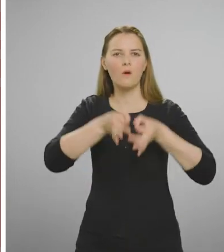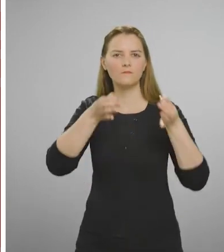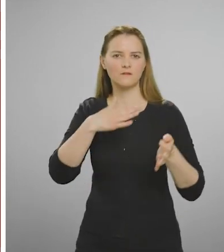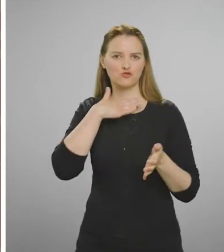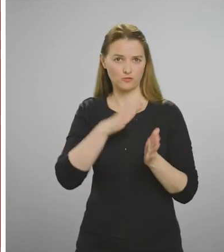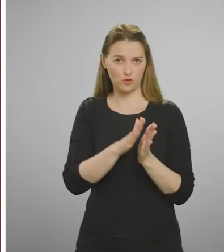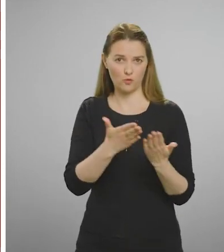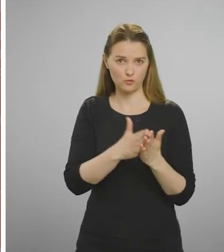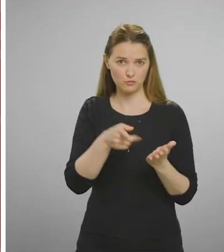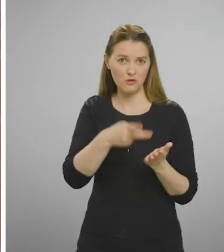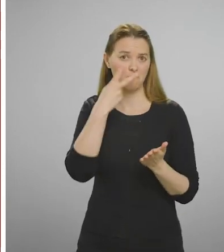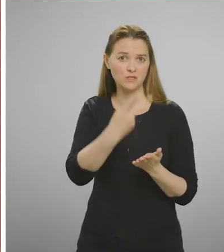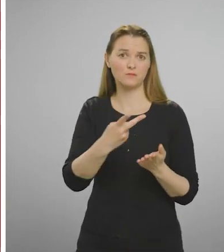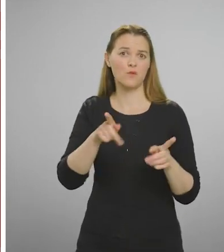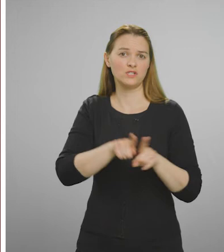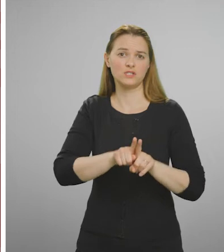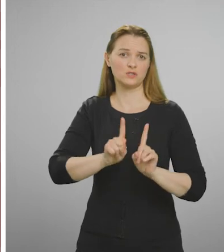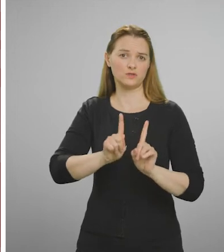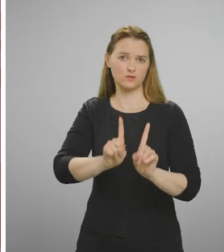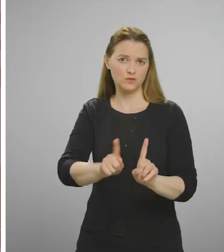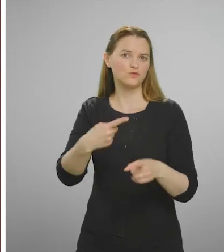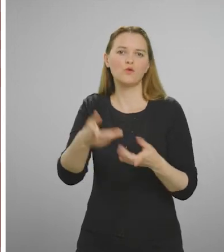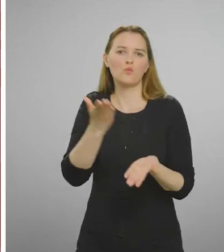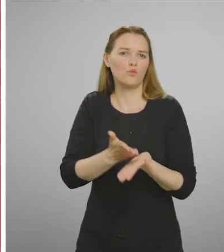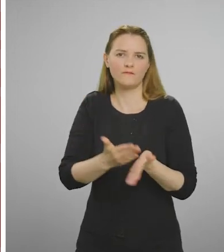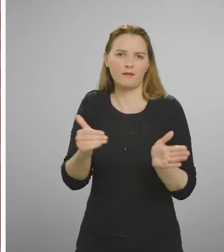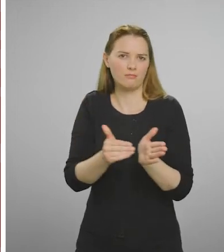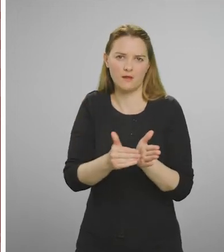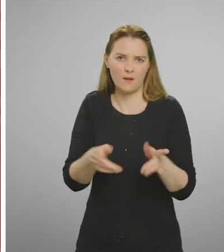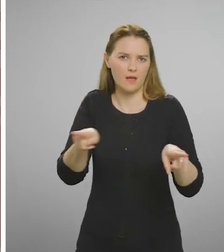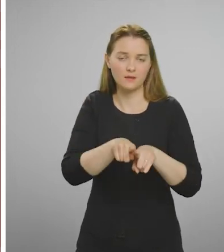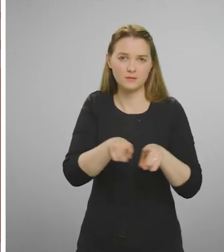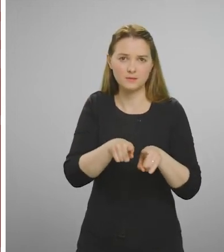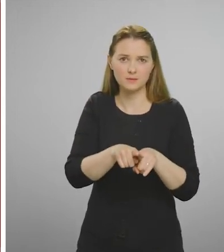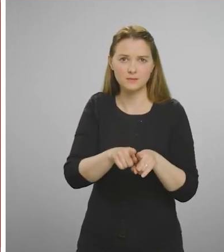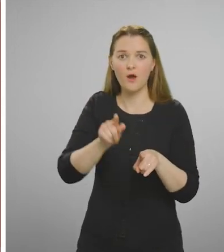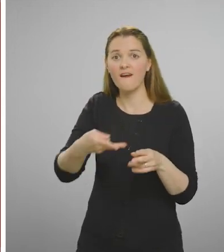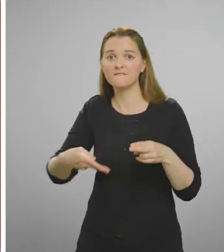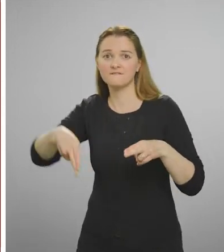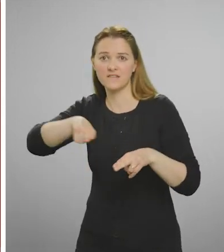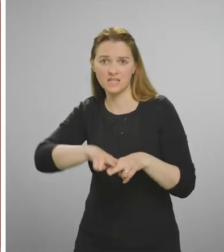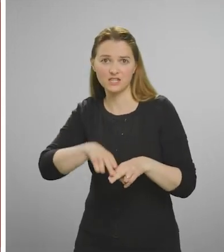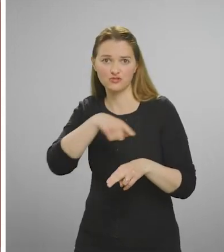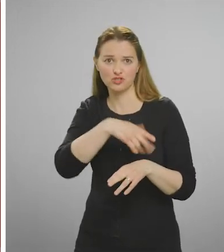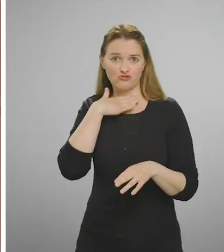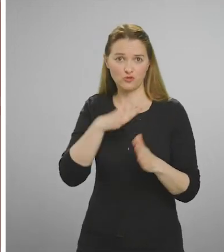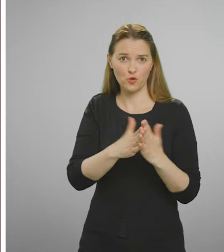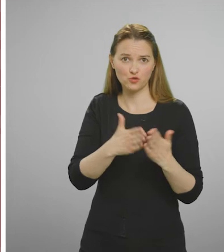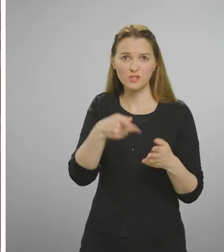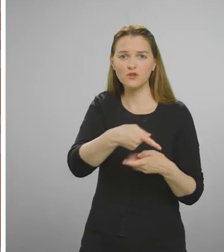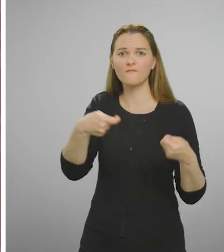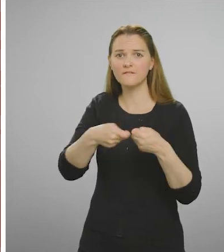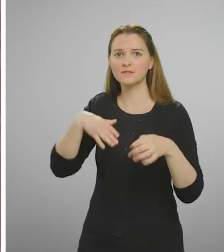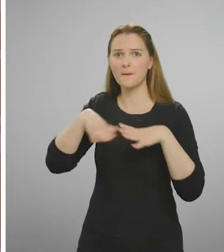udžbenika, vidljiva je konstanta u njihovoj produkciji, jer za njima postoji stalna potreba. Povećanje produkcije povezano je